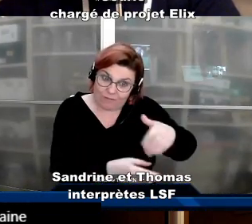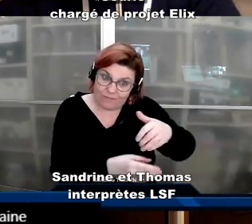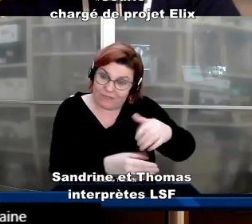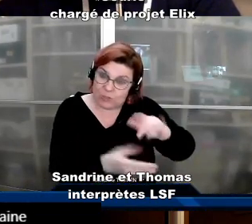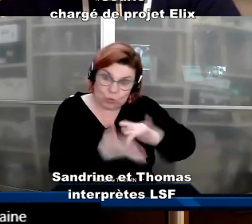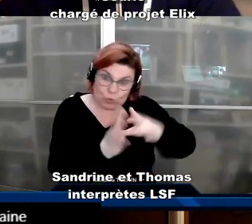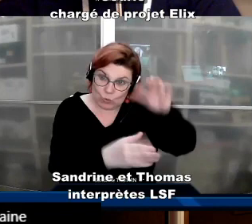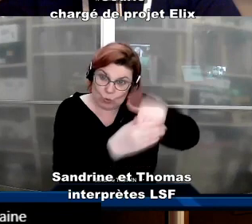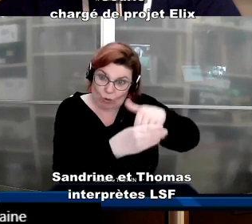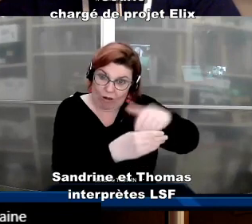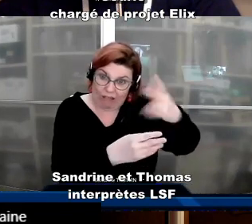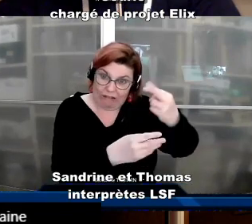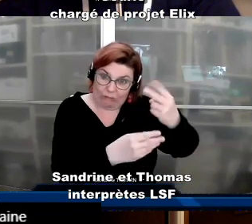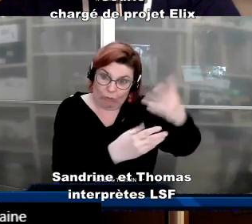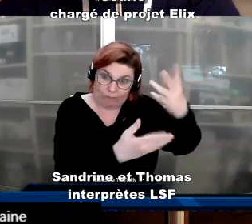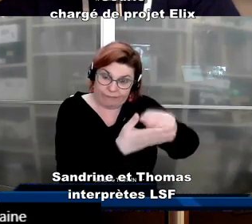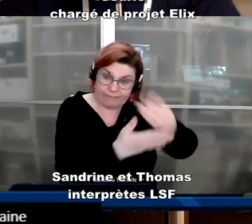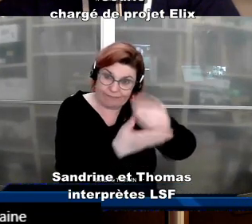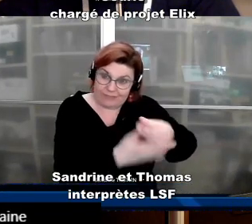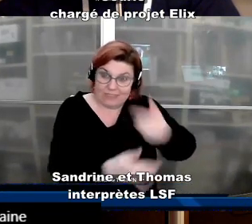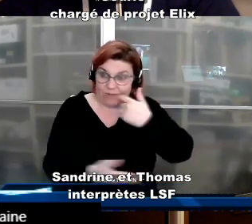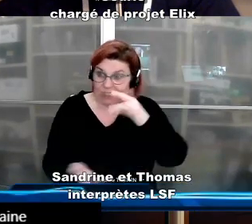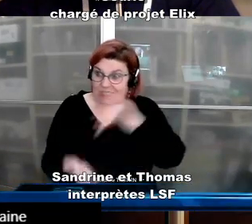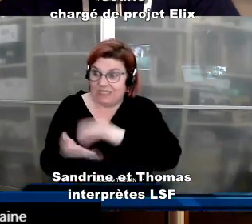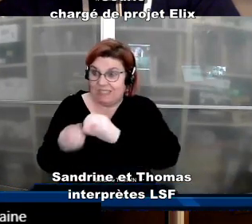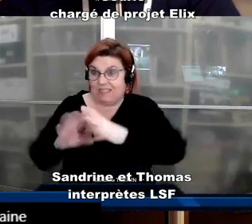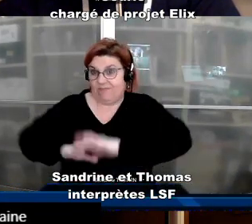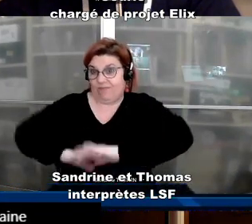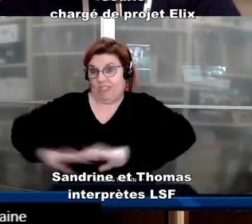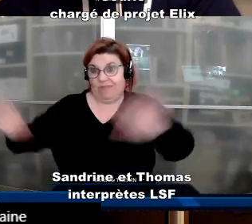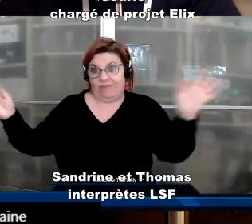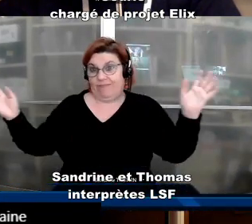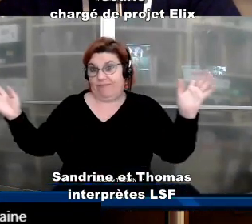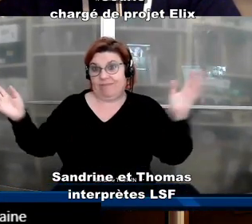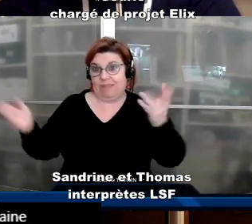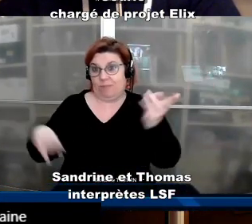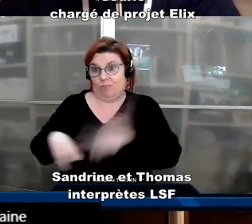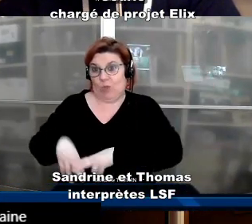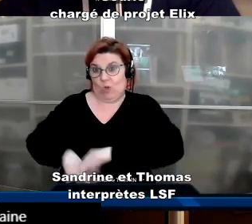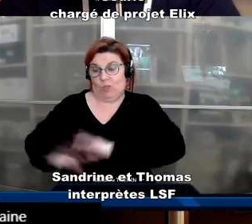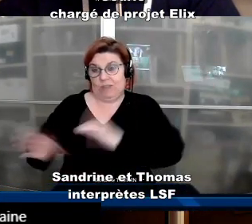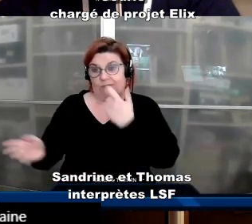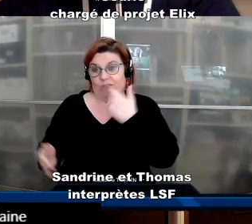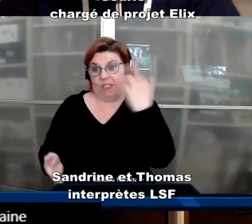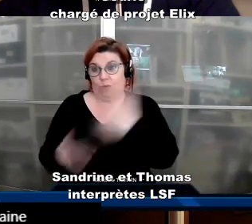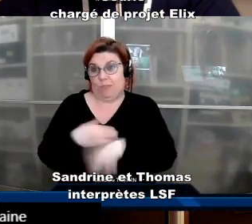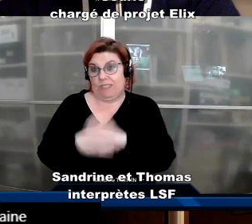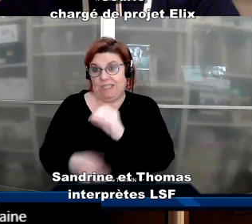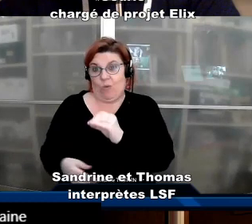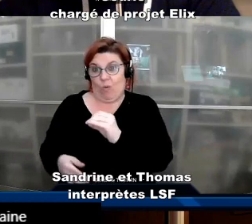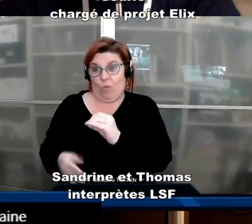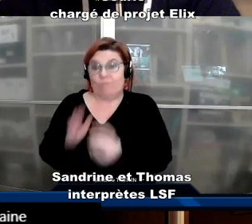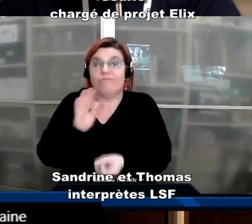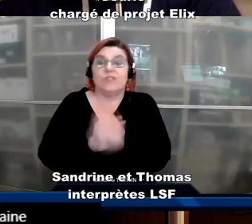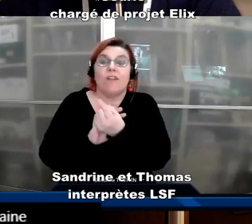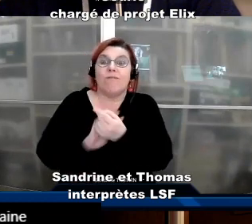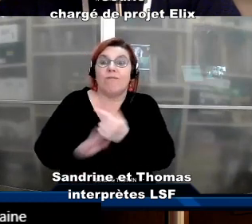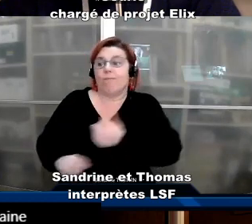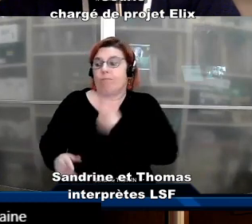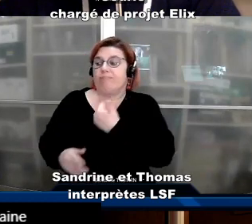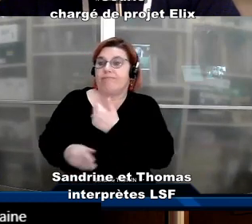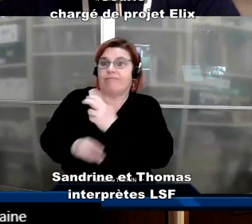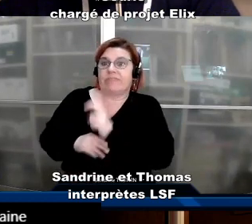sauvegarde dans le même site. Donc si tout a brûlé, le site n'existe plus, il n'y a plus qu'à tout reprendre depuis zéro, sauf si on a nous-mêmes fait des sauvegardes quelque